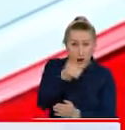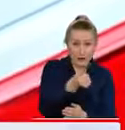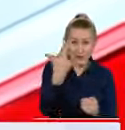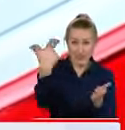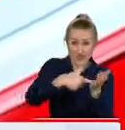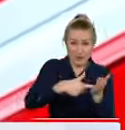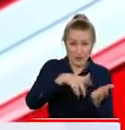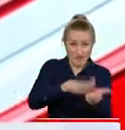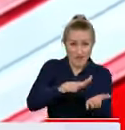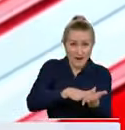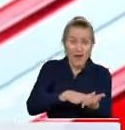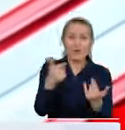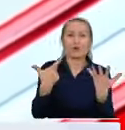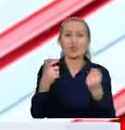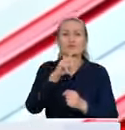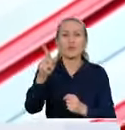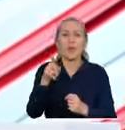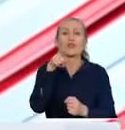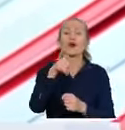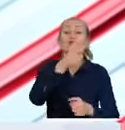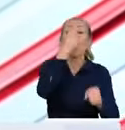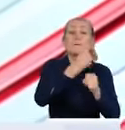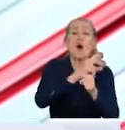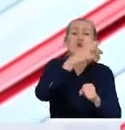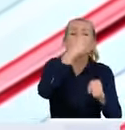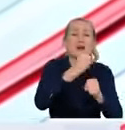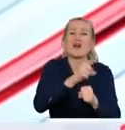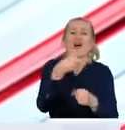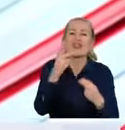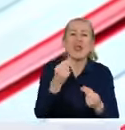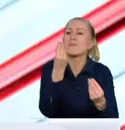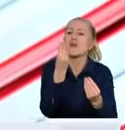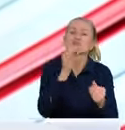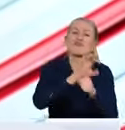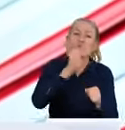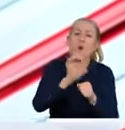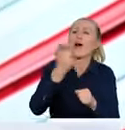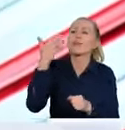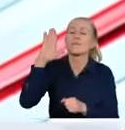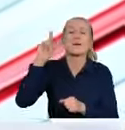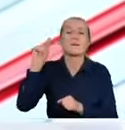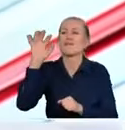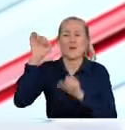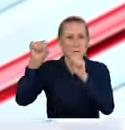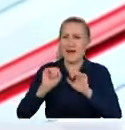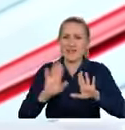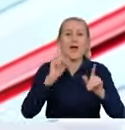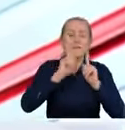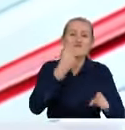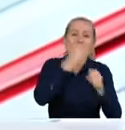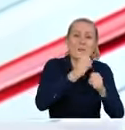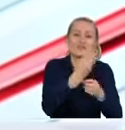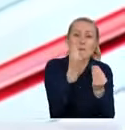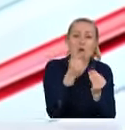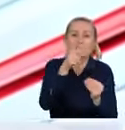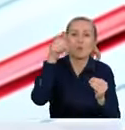to kolejne 700 zł wypracowanych pieniędzy, czyli nie są pieniądze wyprodukowane przez NBP, tylko prawdziwe wypracowane pieniądze